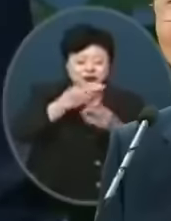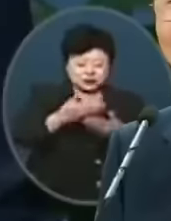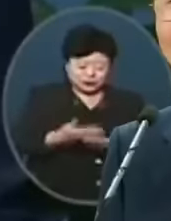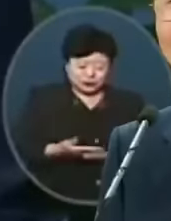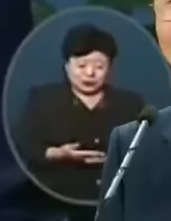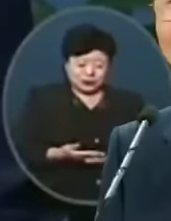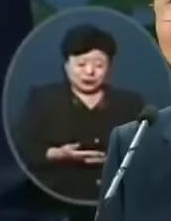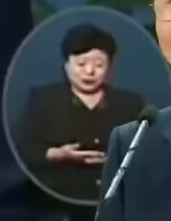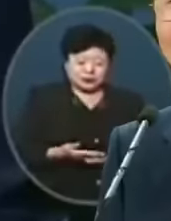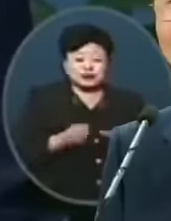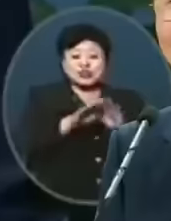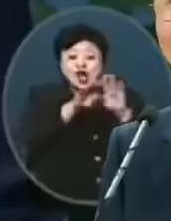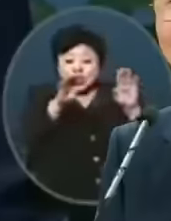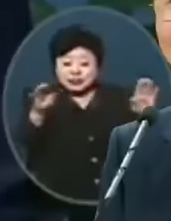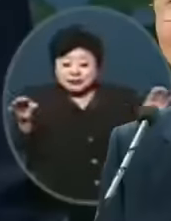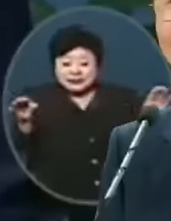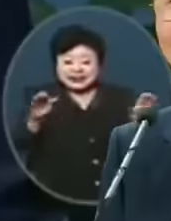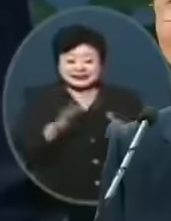문을 열어놓았으니